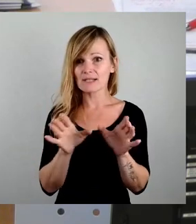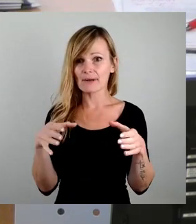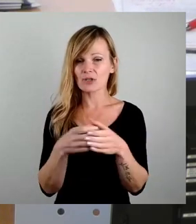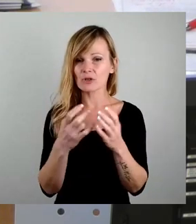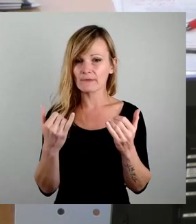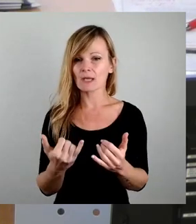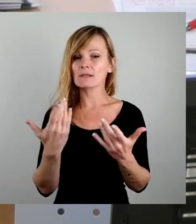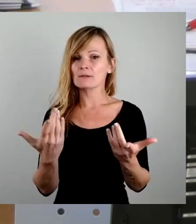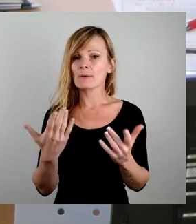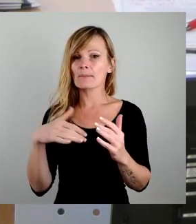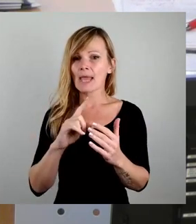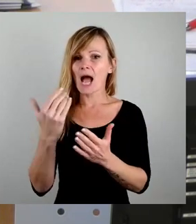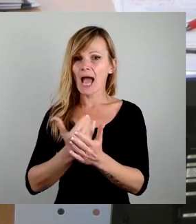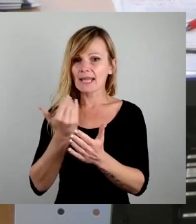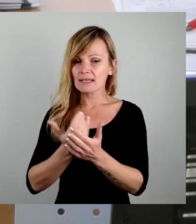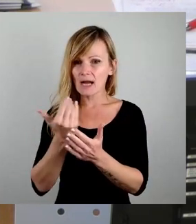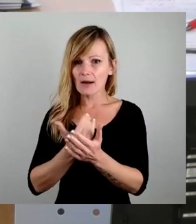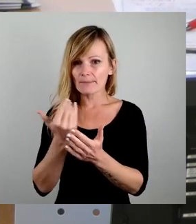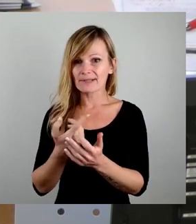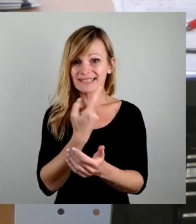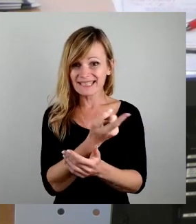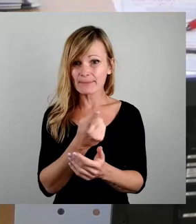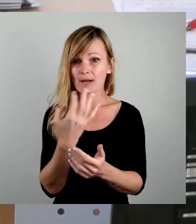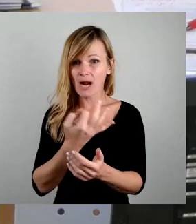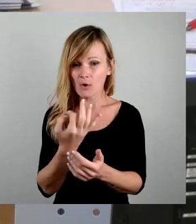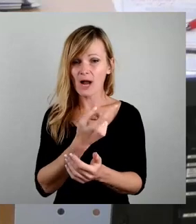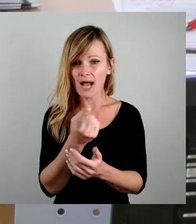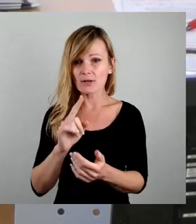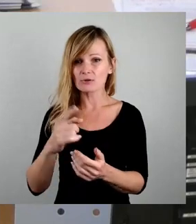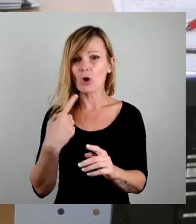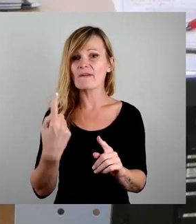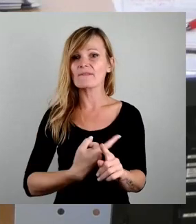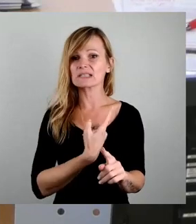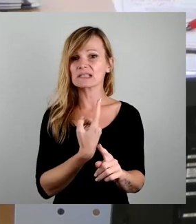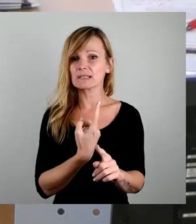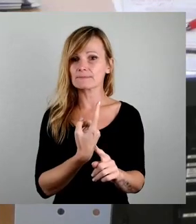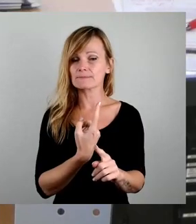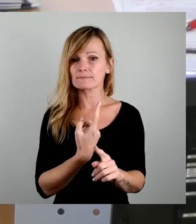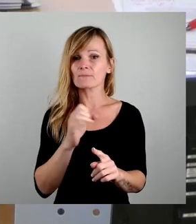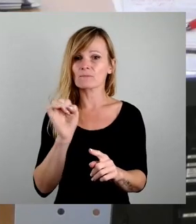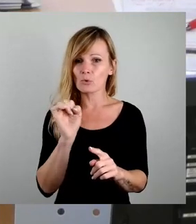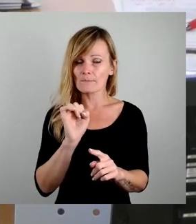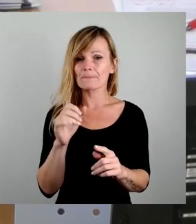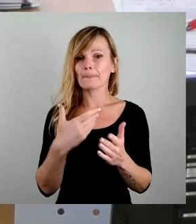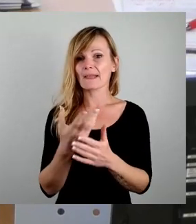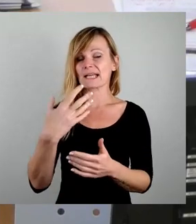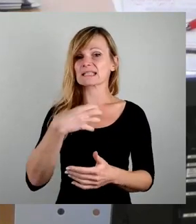auf Mehreinnahmen, auf die sie angewiesen sind, alle verzichten müssen, nur weil das dekadente Dresden es